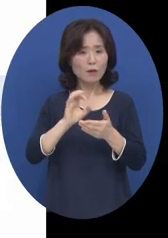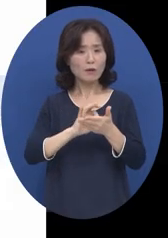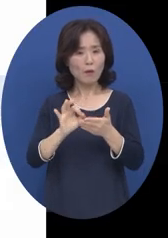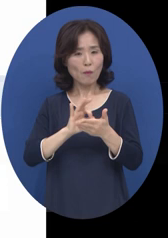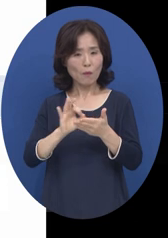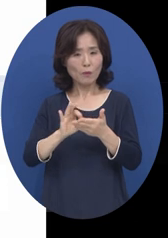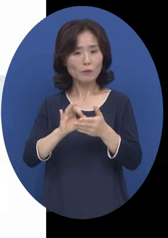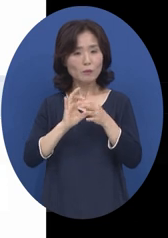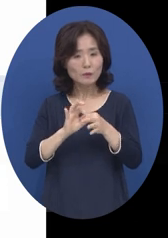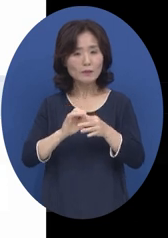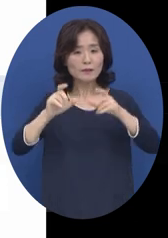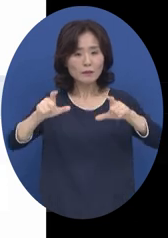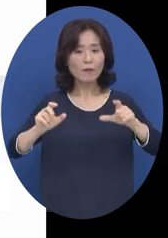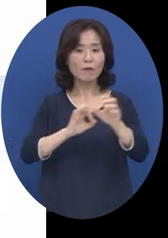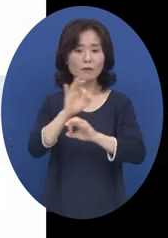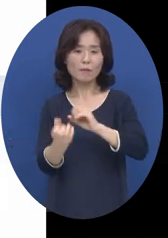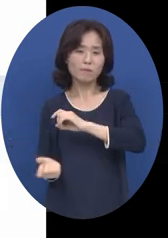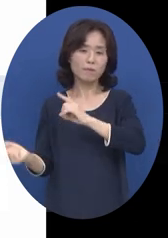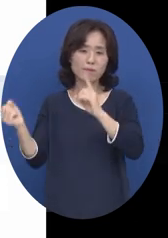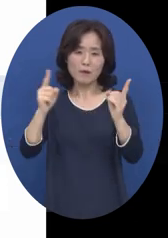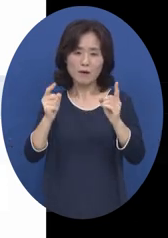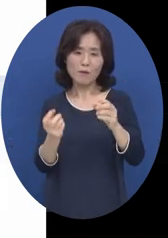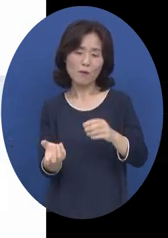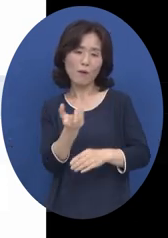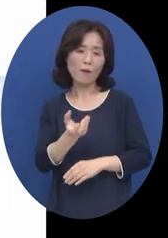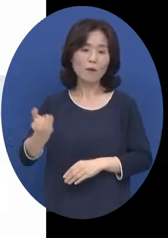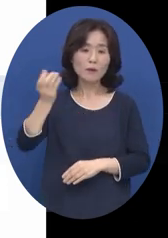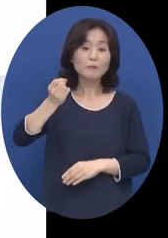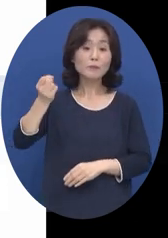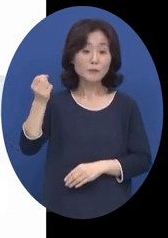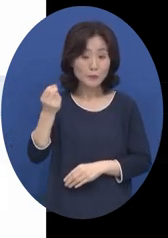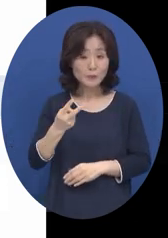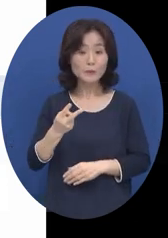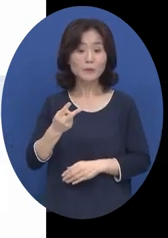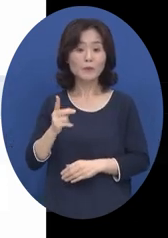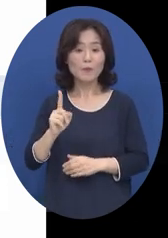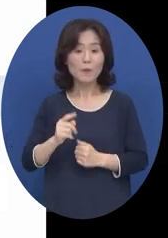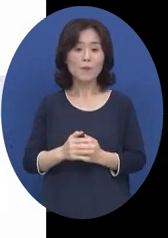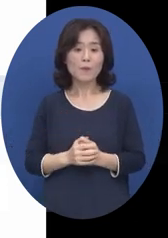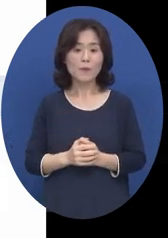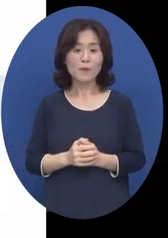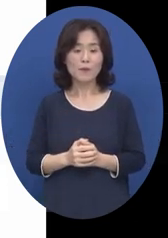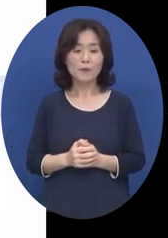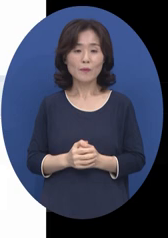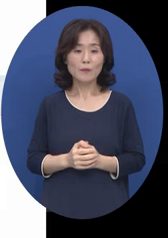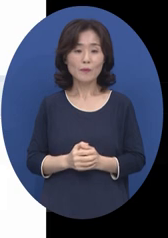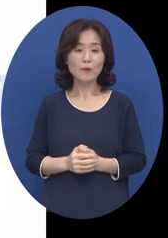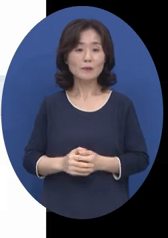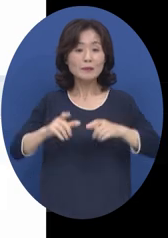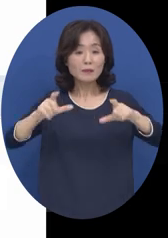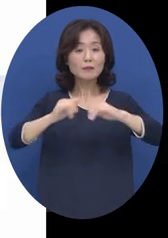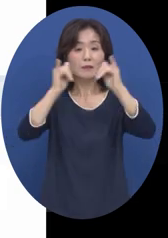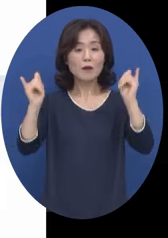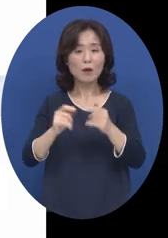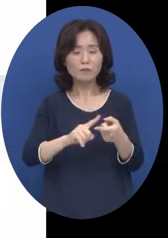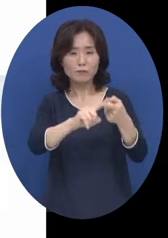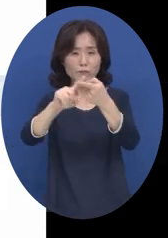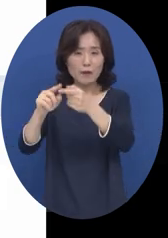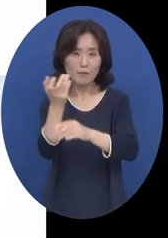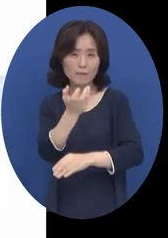xpert lost in 터널로 클릭하 놈이 4편 대표 미디컴 펀 앤 어 솔솔